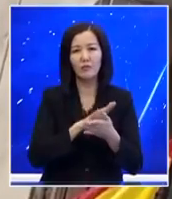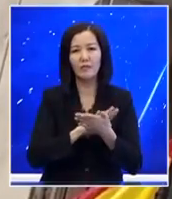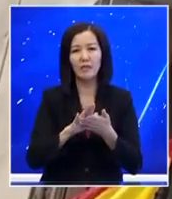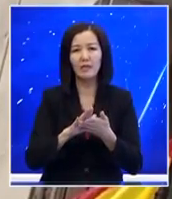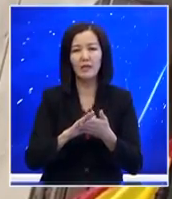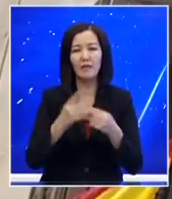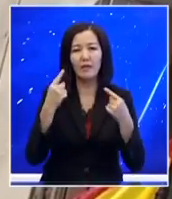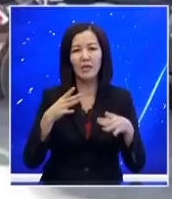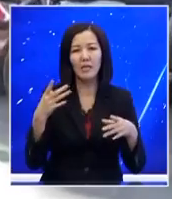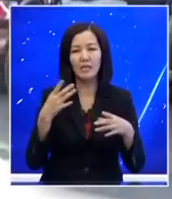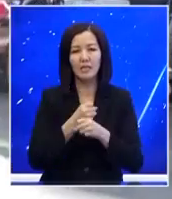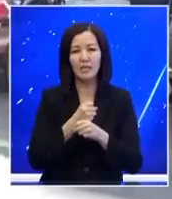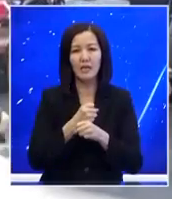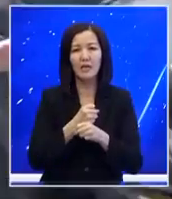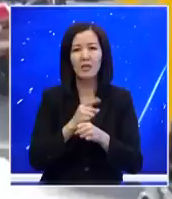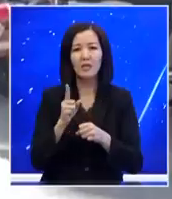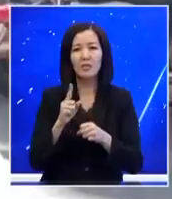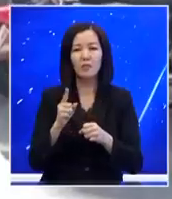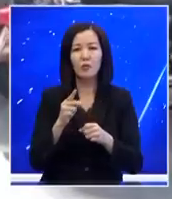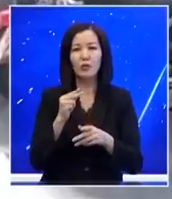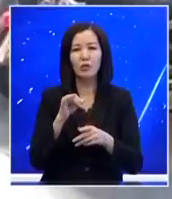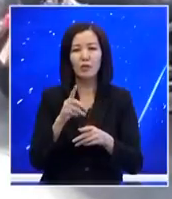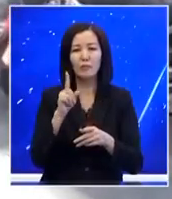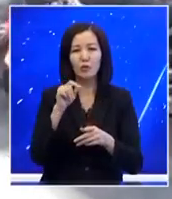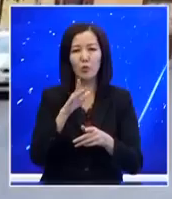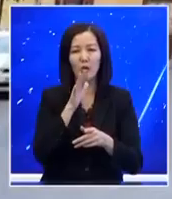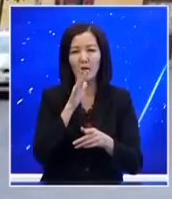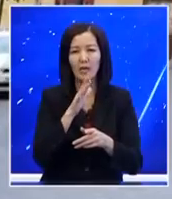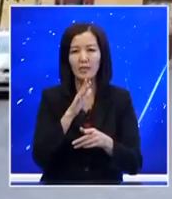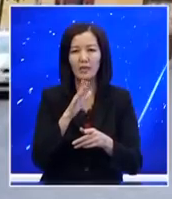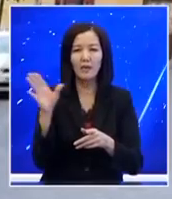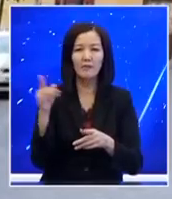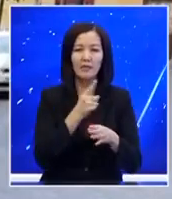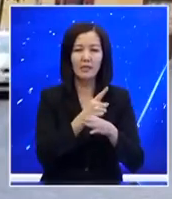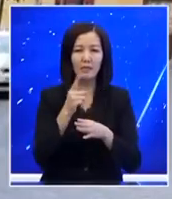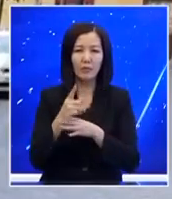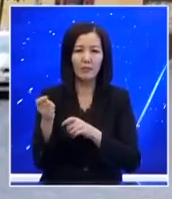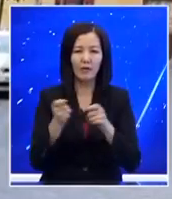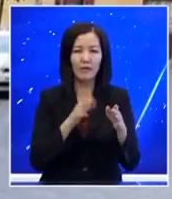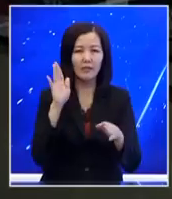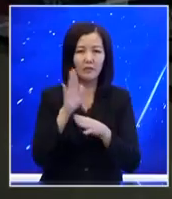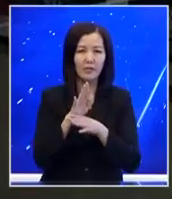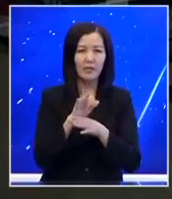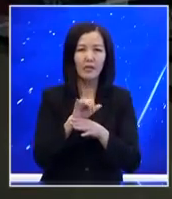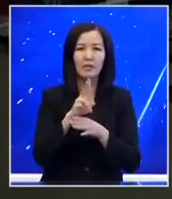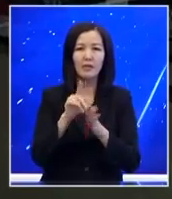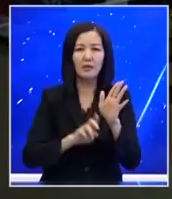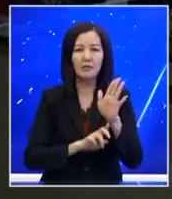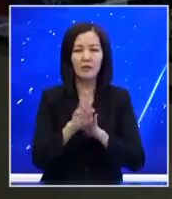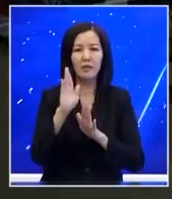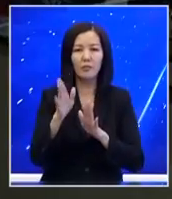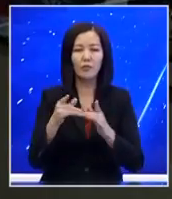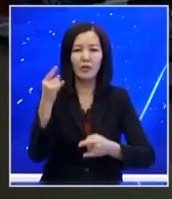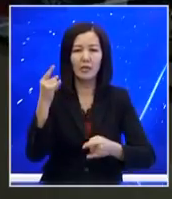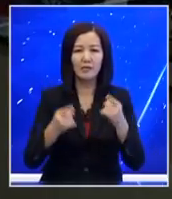серьезного санитарного кризиса за более чем 100 лет. Все пасхальные шествия запрещены правительственным указом. Испанские церкви